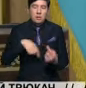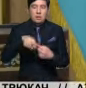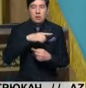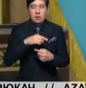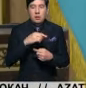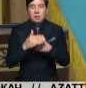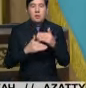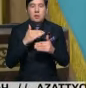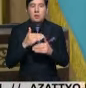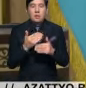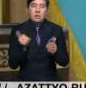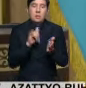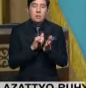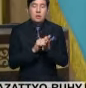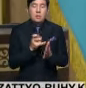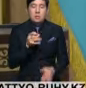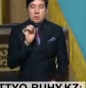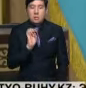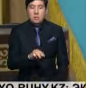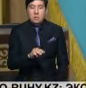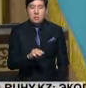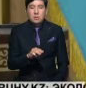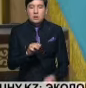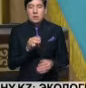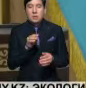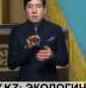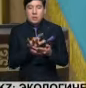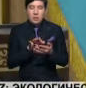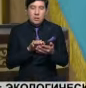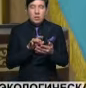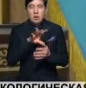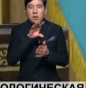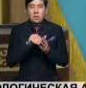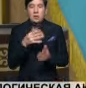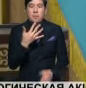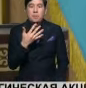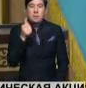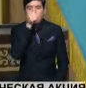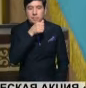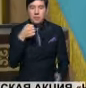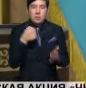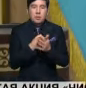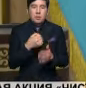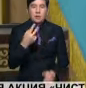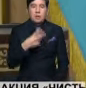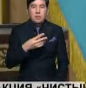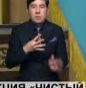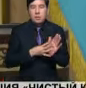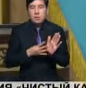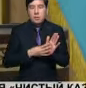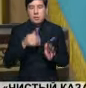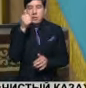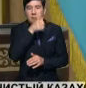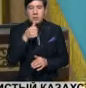сферы. Утверждена концепция развития искусственного интеллекта на 5-летний период до 2029 года. А также разработан проект закона